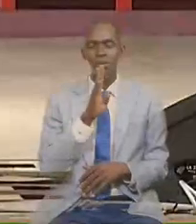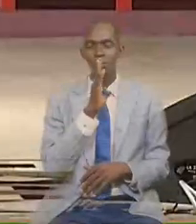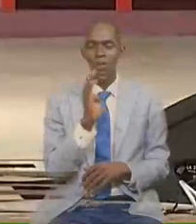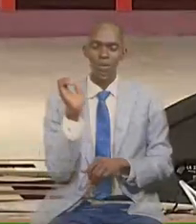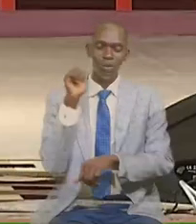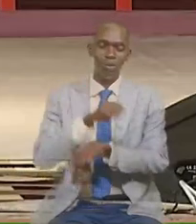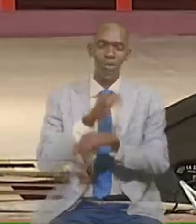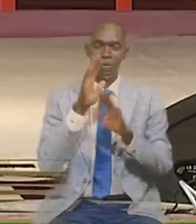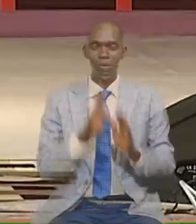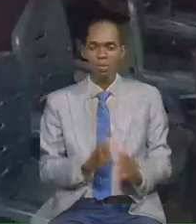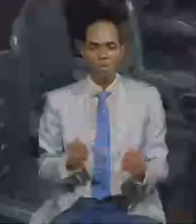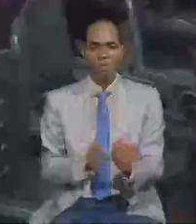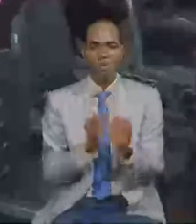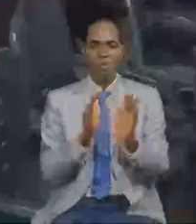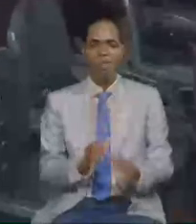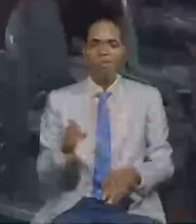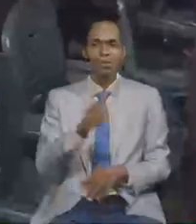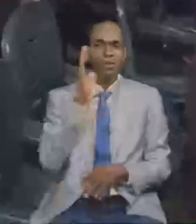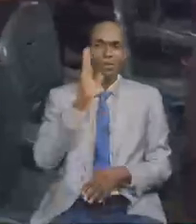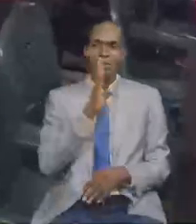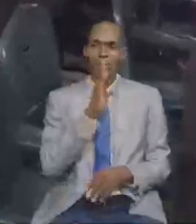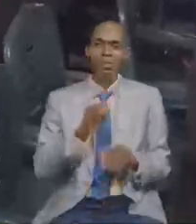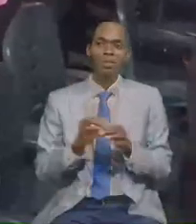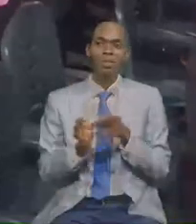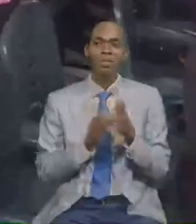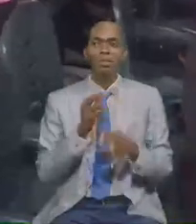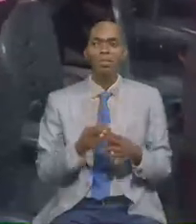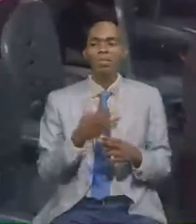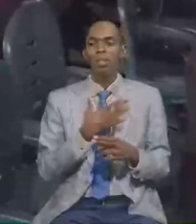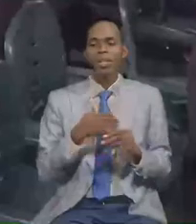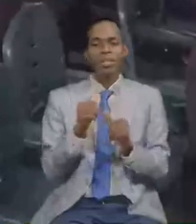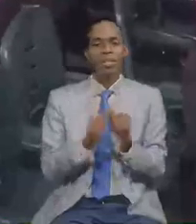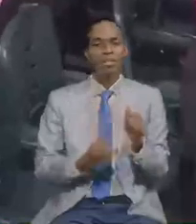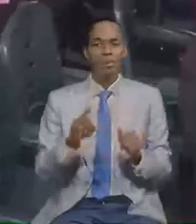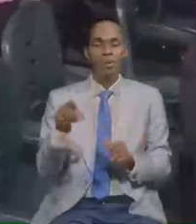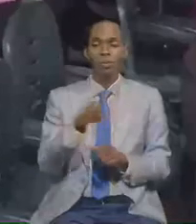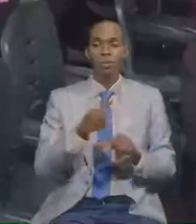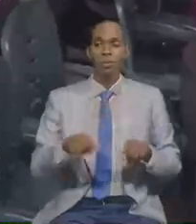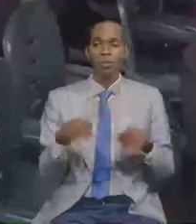Vous serez des disciples vainqueurs. Et partout où